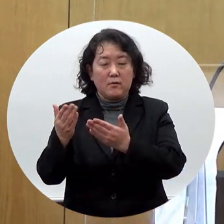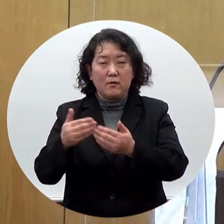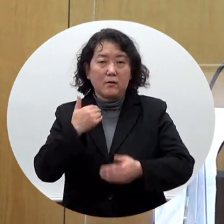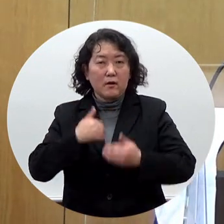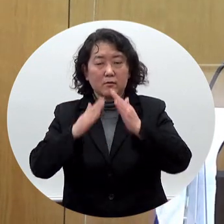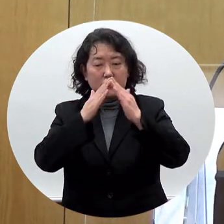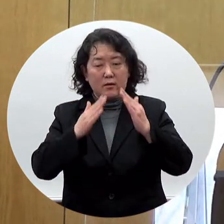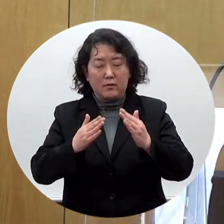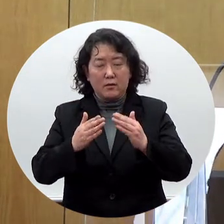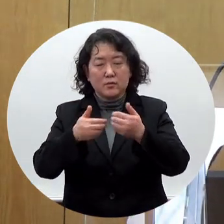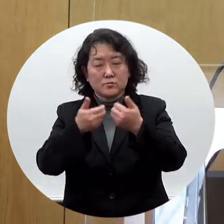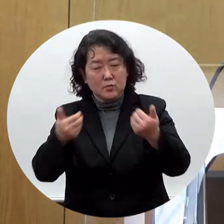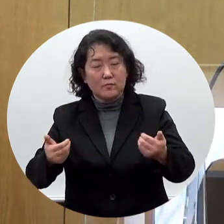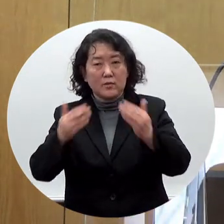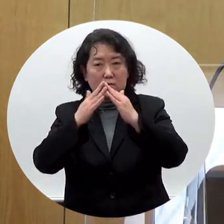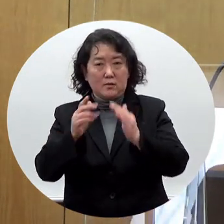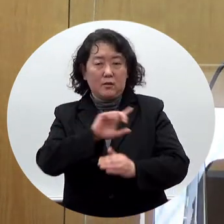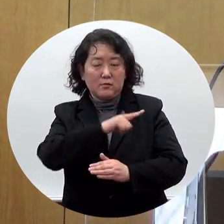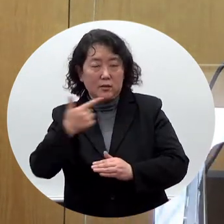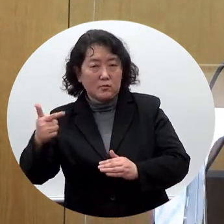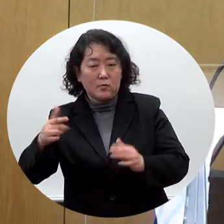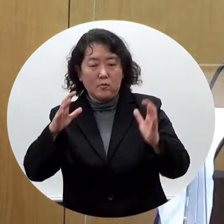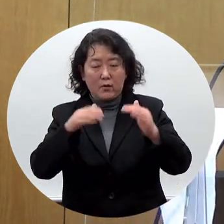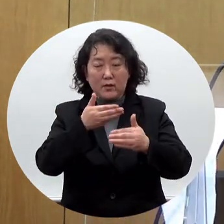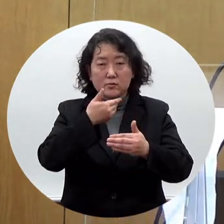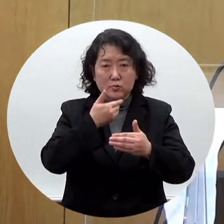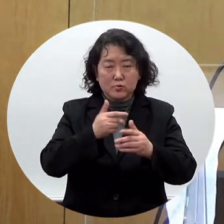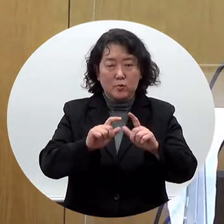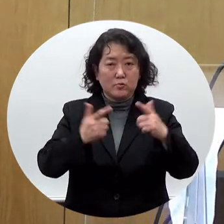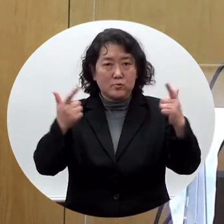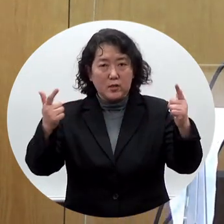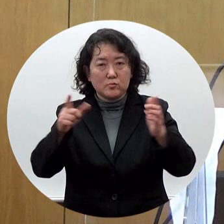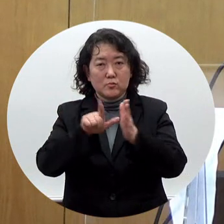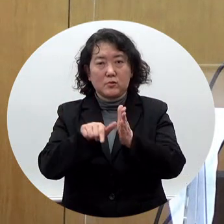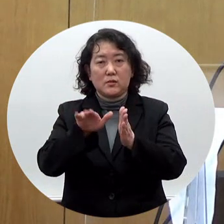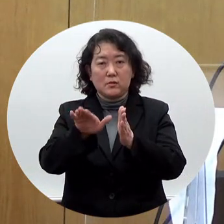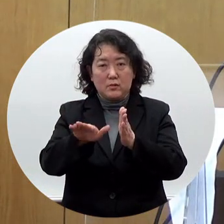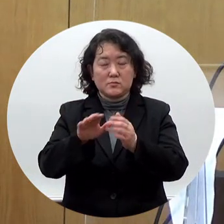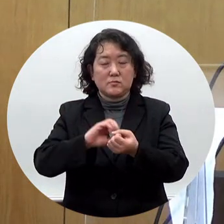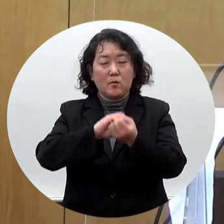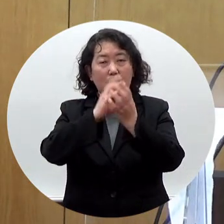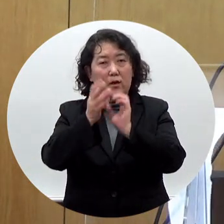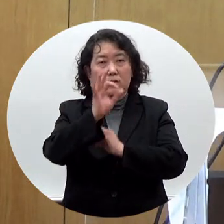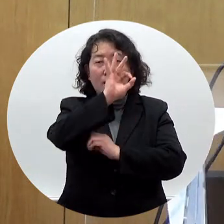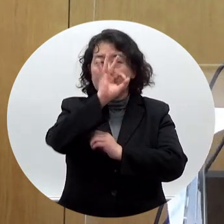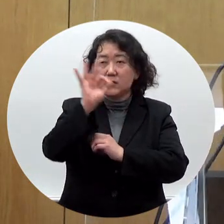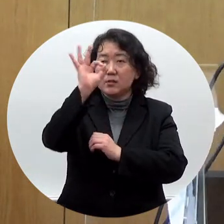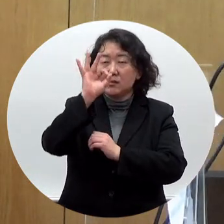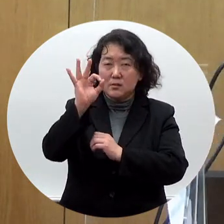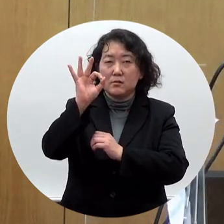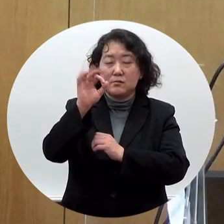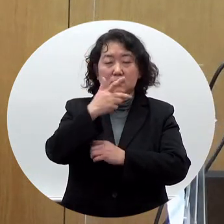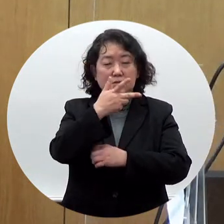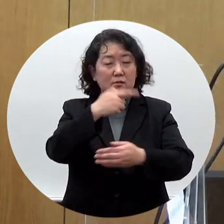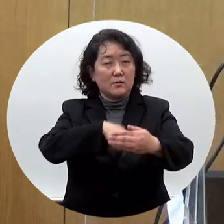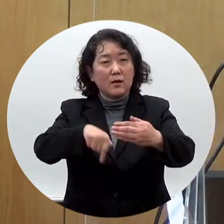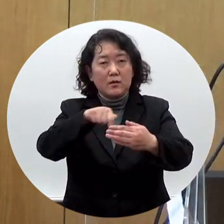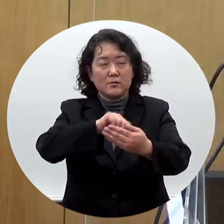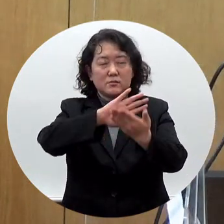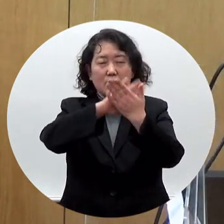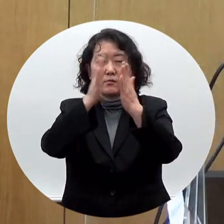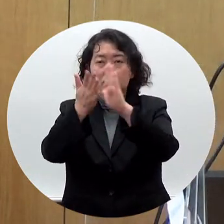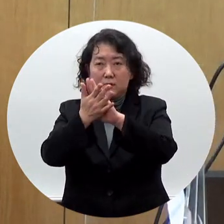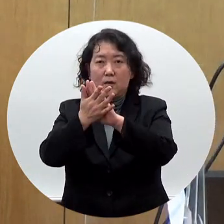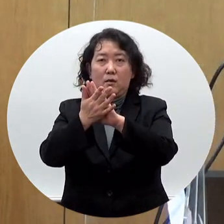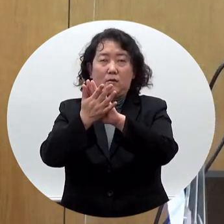迎会など会食の機会も増える季節でもございます。お花見も現在市内の至るところで